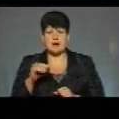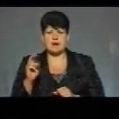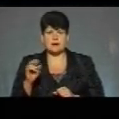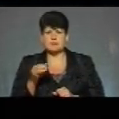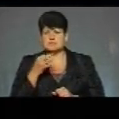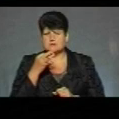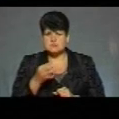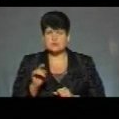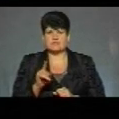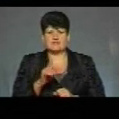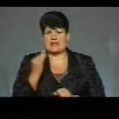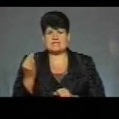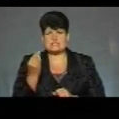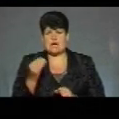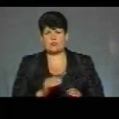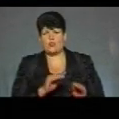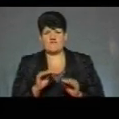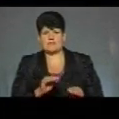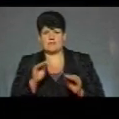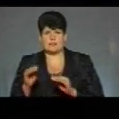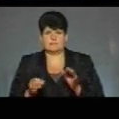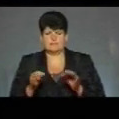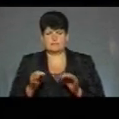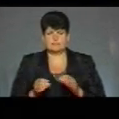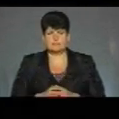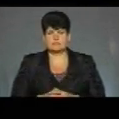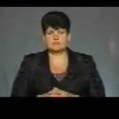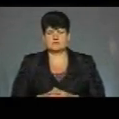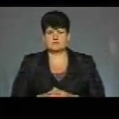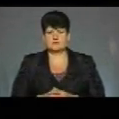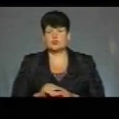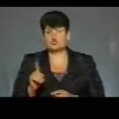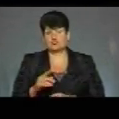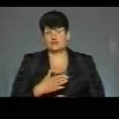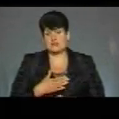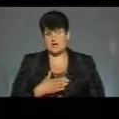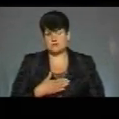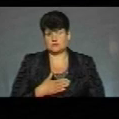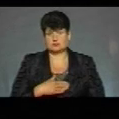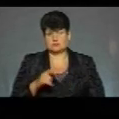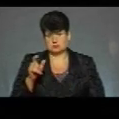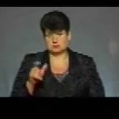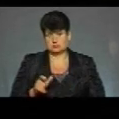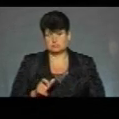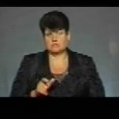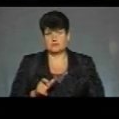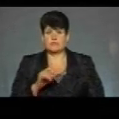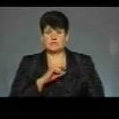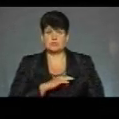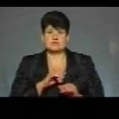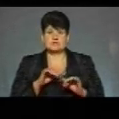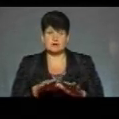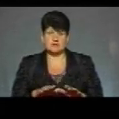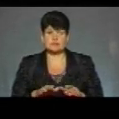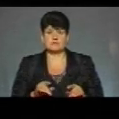не зацікавлені у відкладенні судових засідань. Щодо нашого підозрюваного застосовано запобіжні заходи у